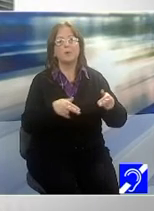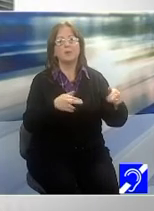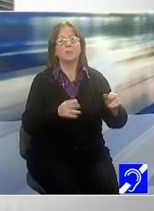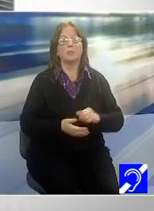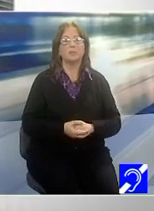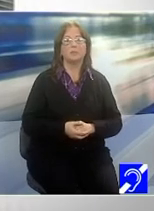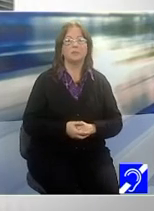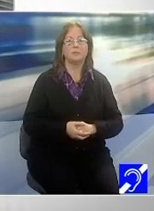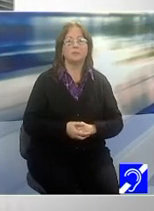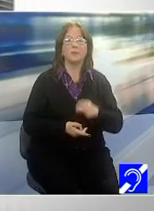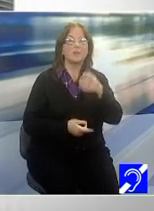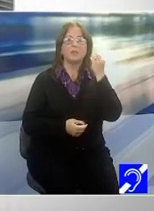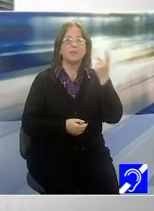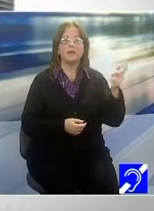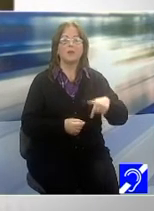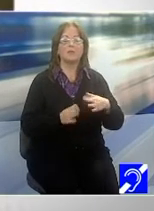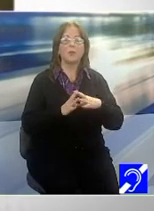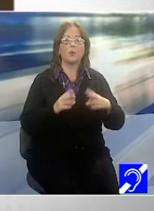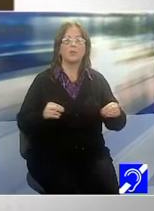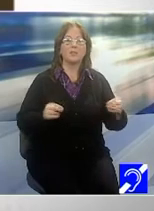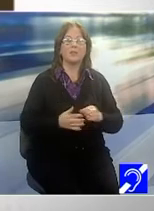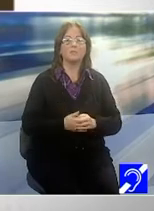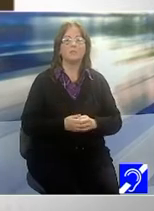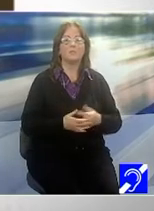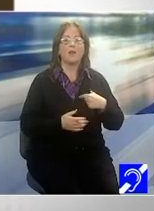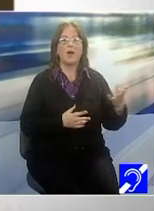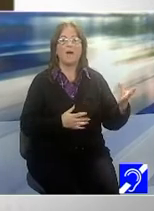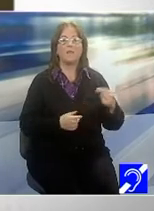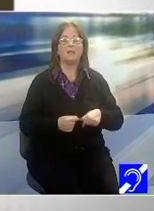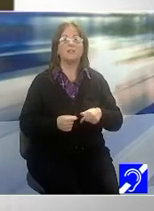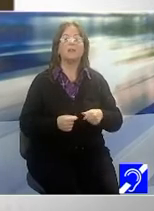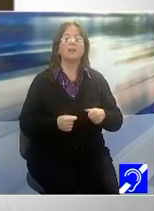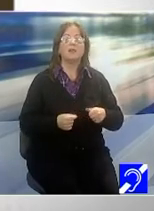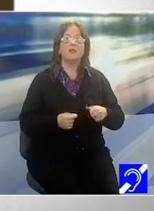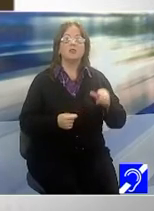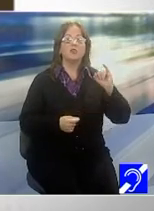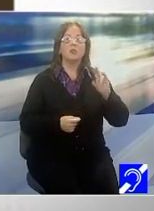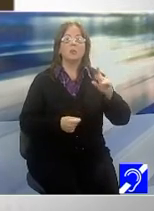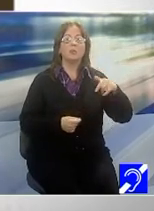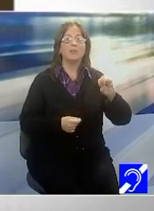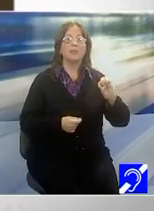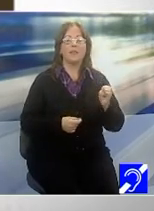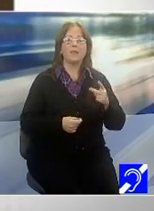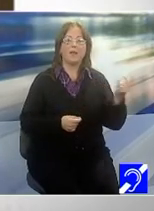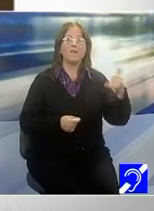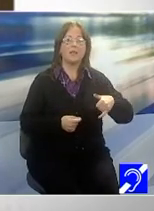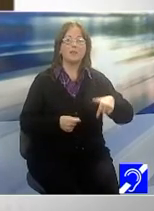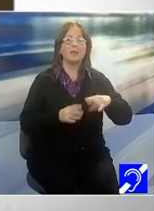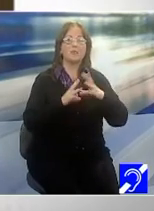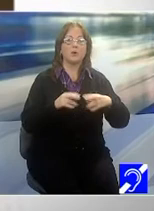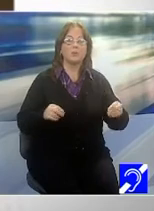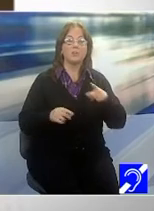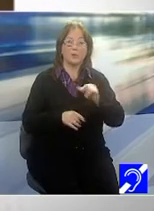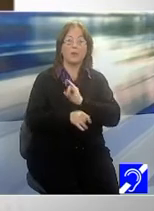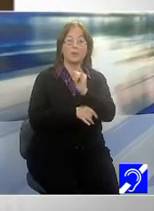România? Since June. Am venit în România din iunie. Ați colindat întreaga țară? Ați fost prin toată